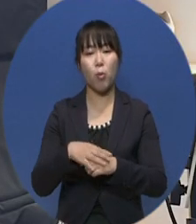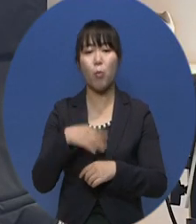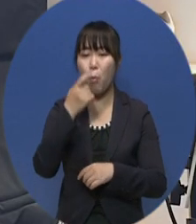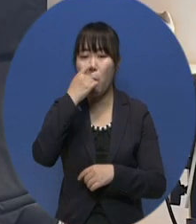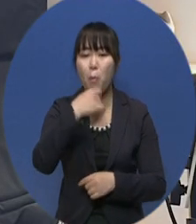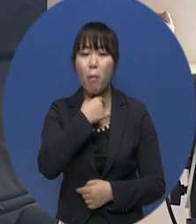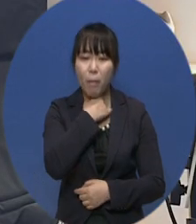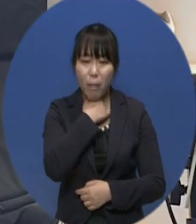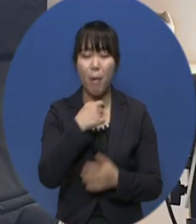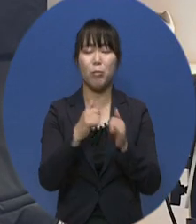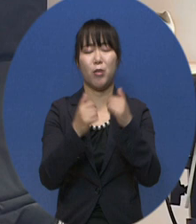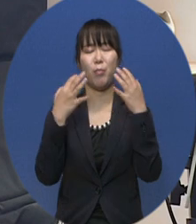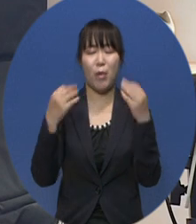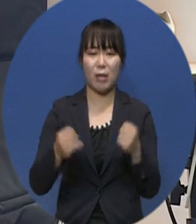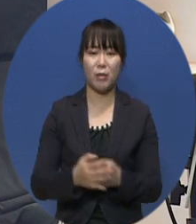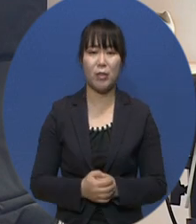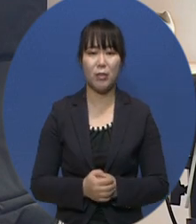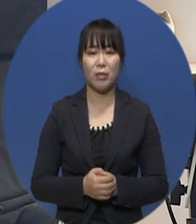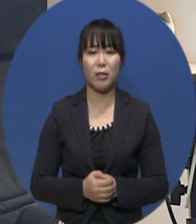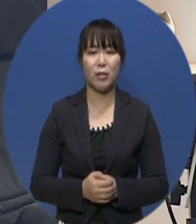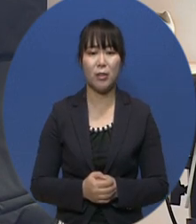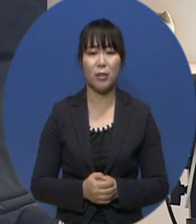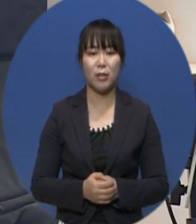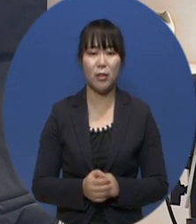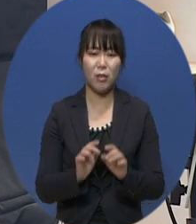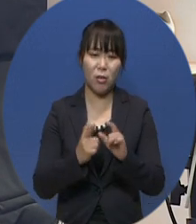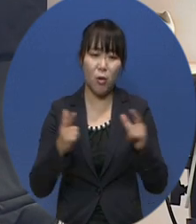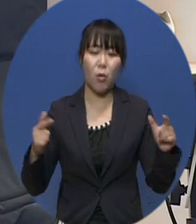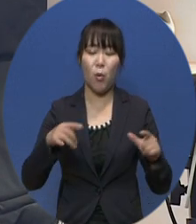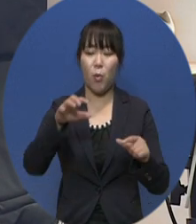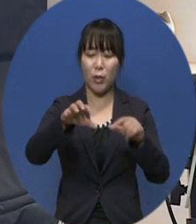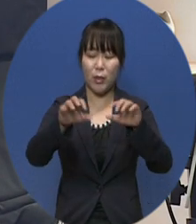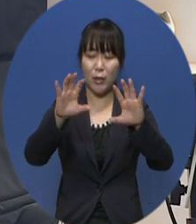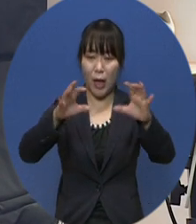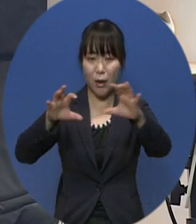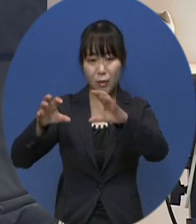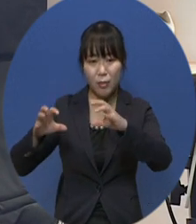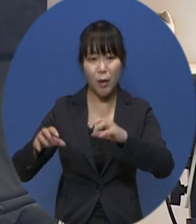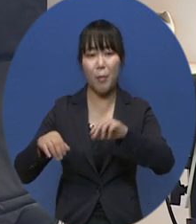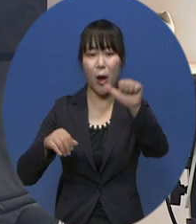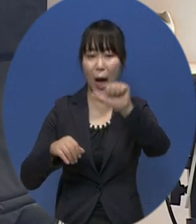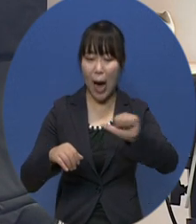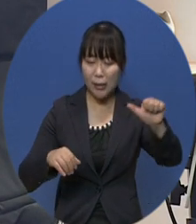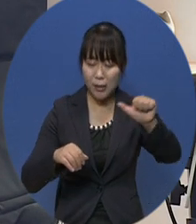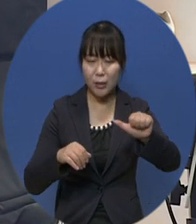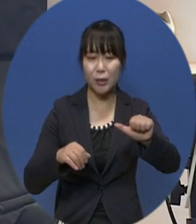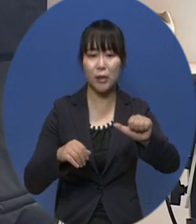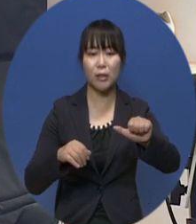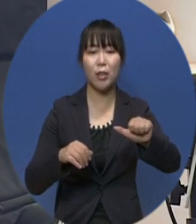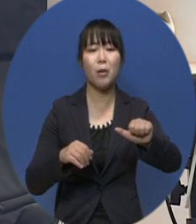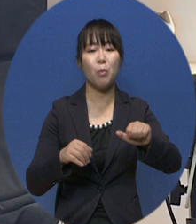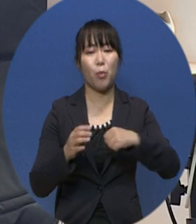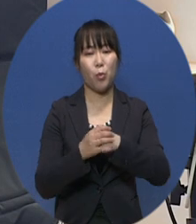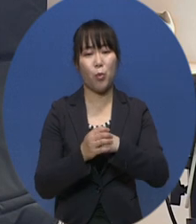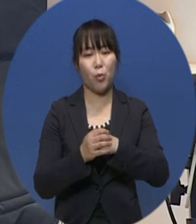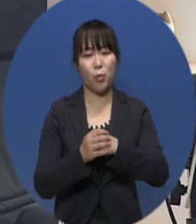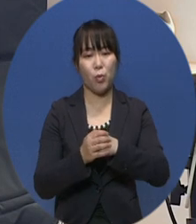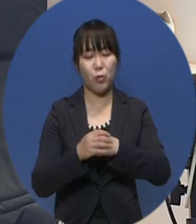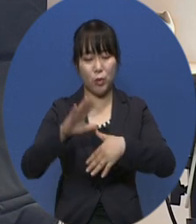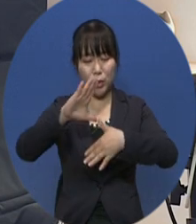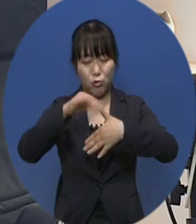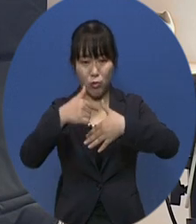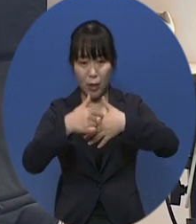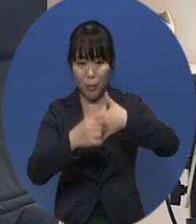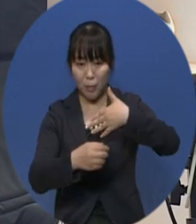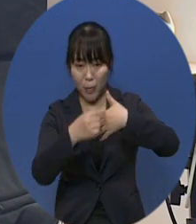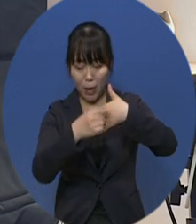하는 분들이 굉장히 많습니다. 네. 그래서 지금 다양한 곳에서 뭐 아시아, 중남미, 네. 그다음에 아프리카